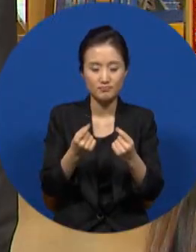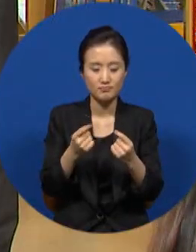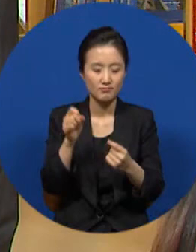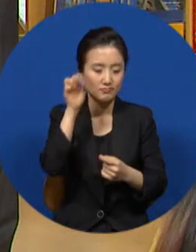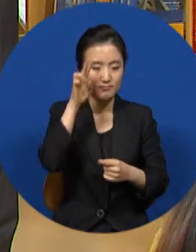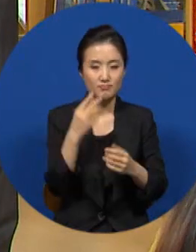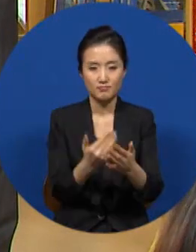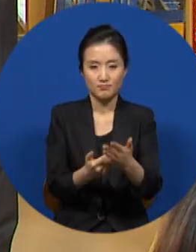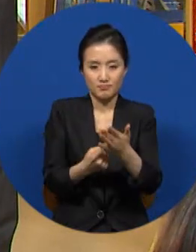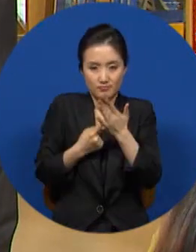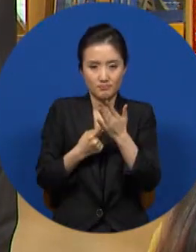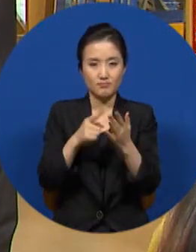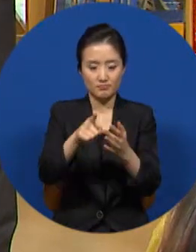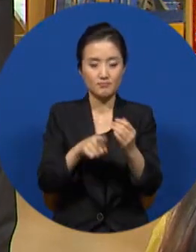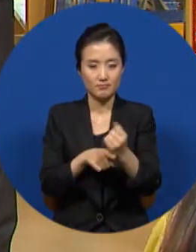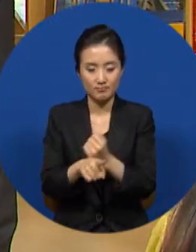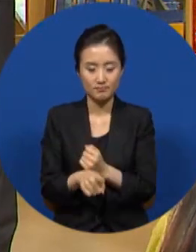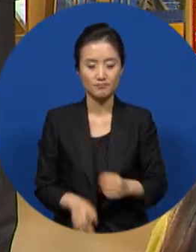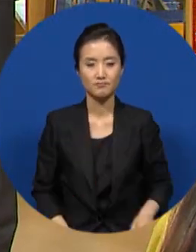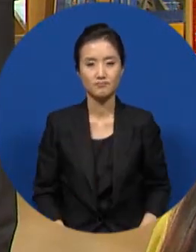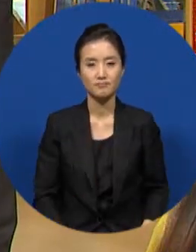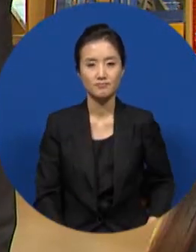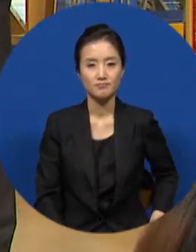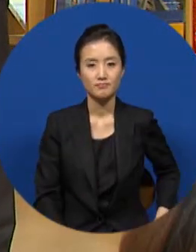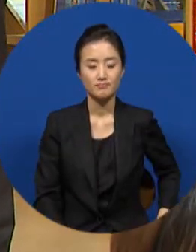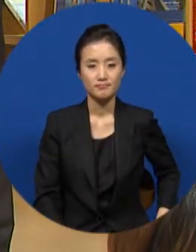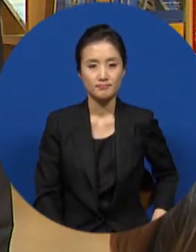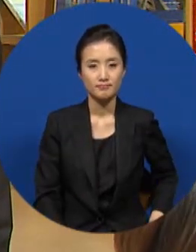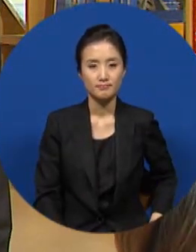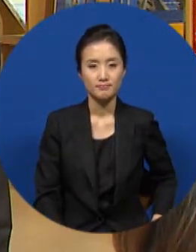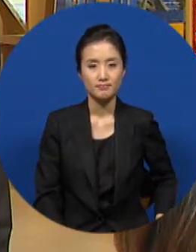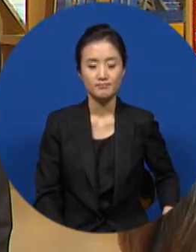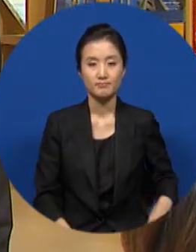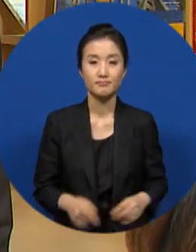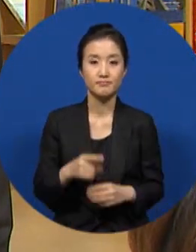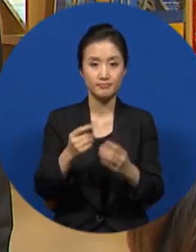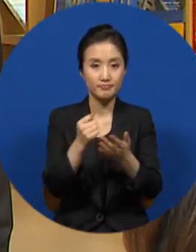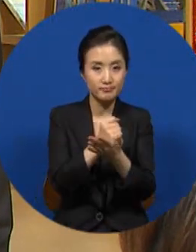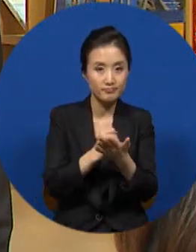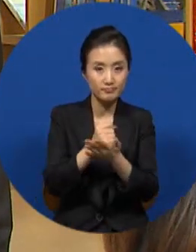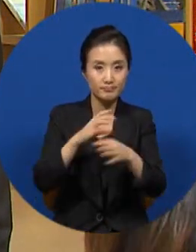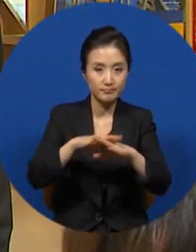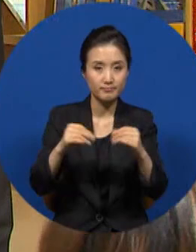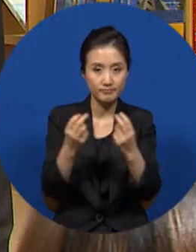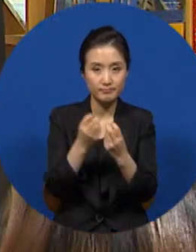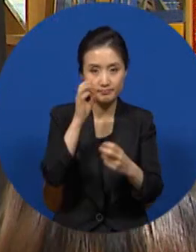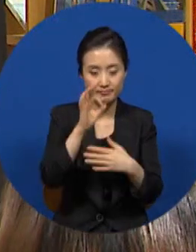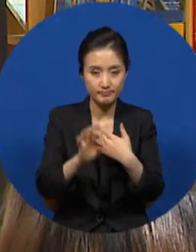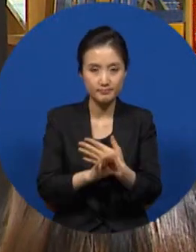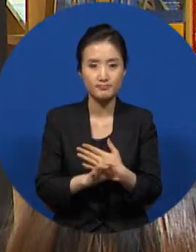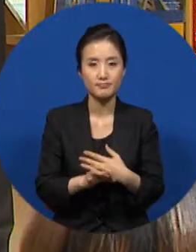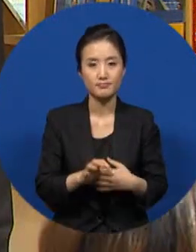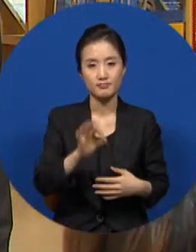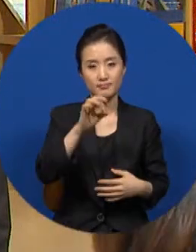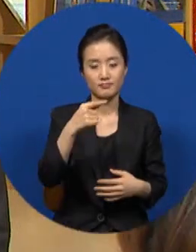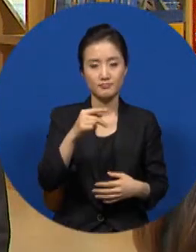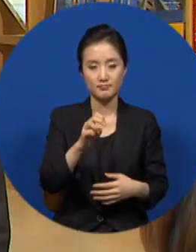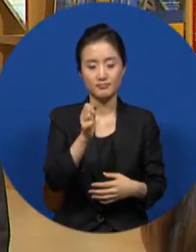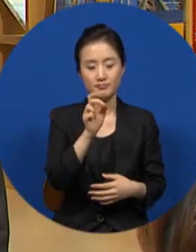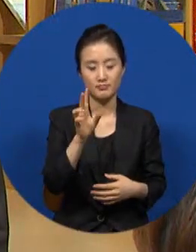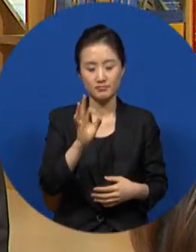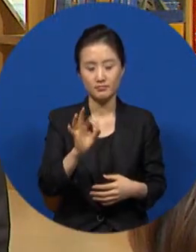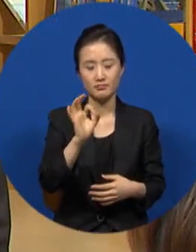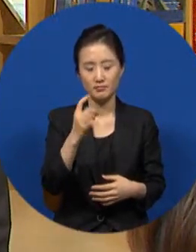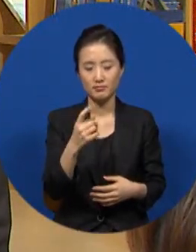그리고 사주를 풀이하는 방법이 운을 풀이하는 방법이 그게 이제 음양하고 오행입니다. 그래서 몇